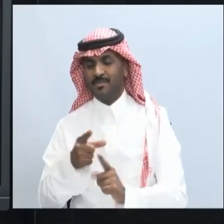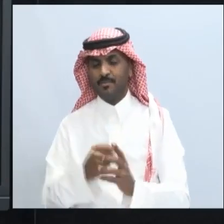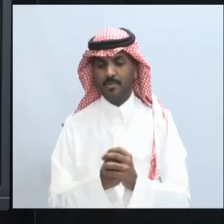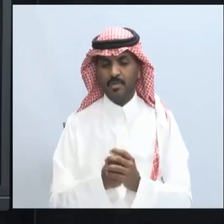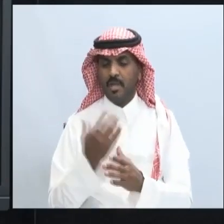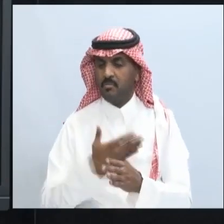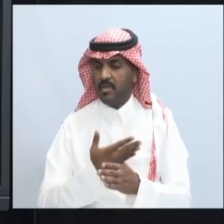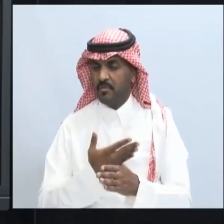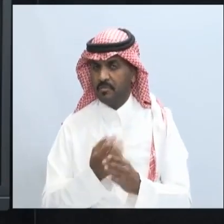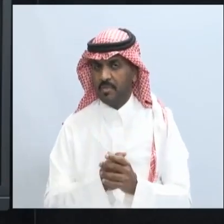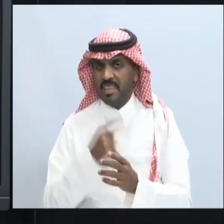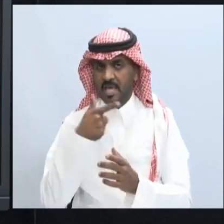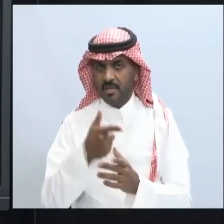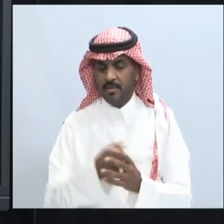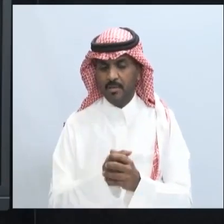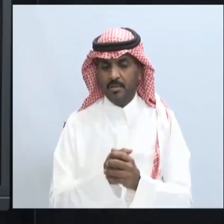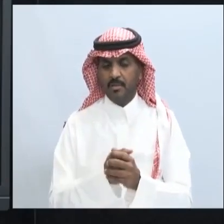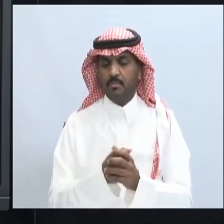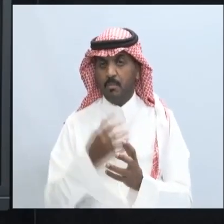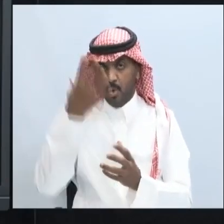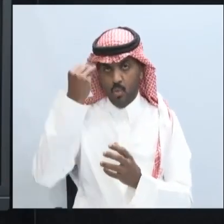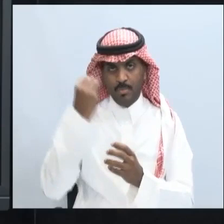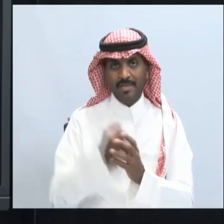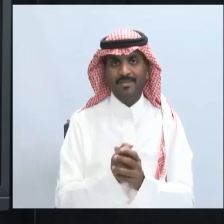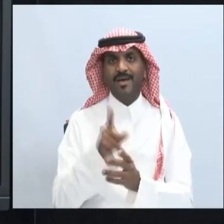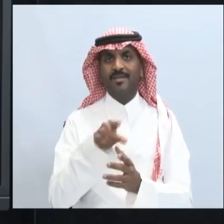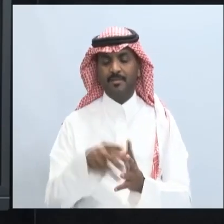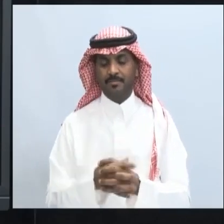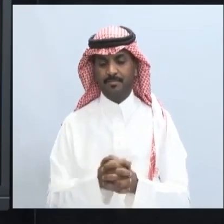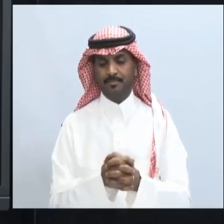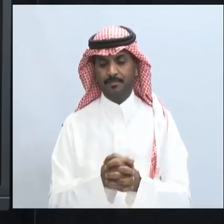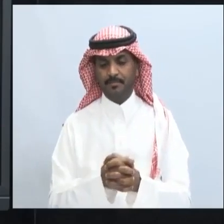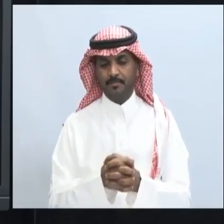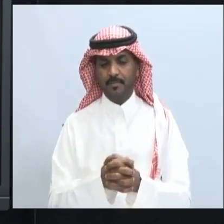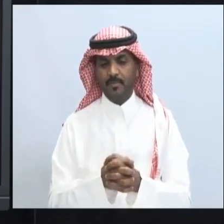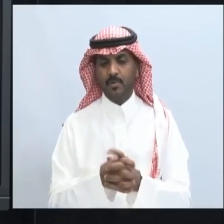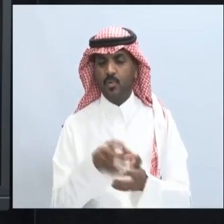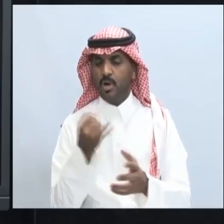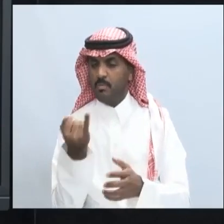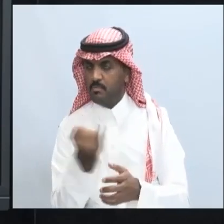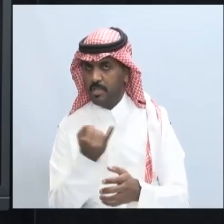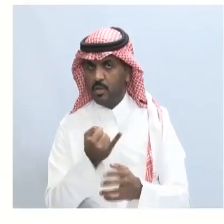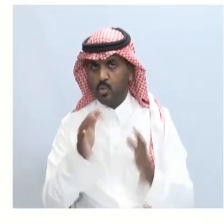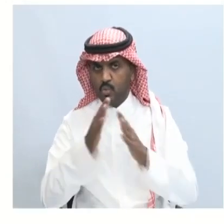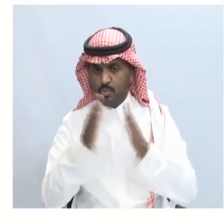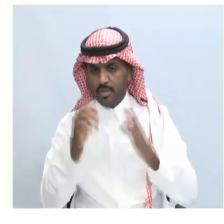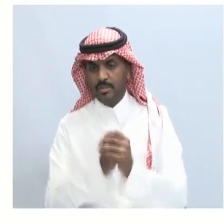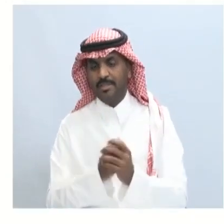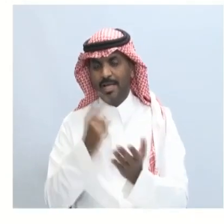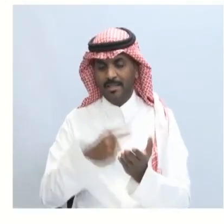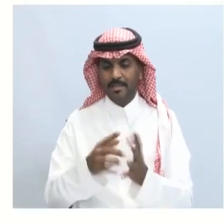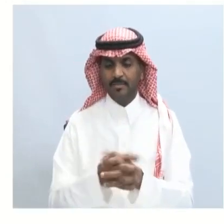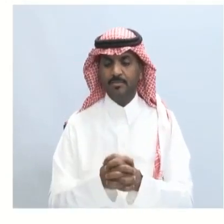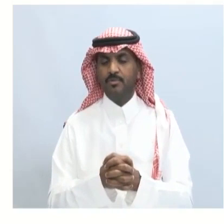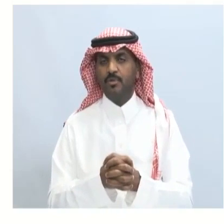لانه قد ذكر بيانات خاطئه ذكر بيانات خاطئه فاذا له اهميه كبرى في تحديد العنوان